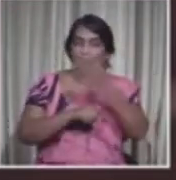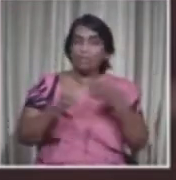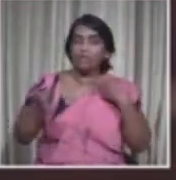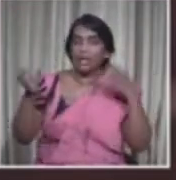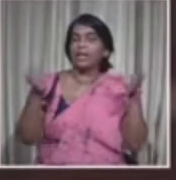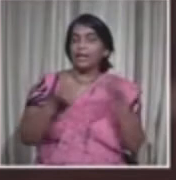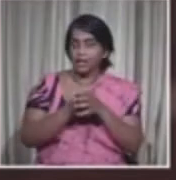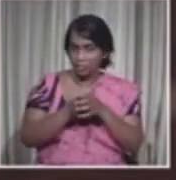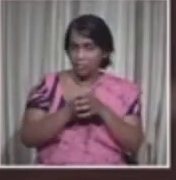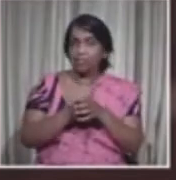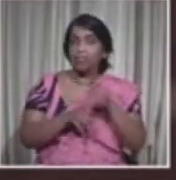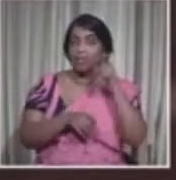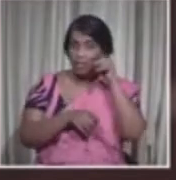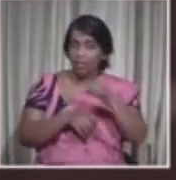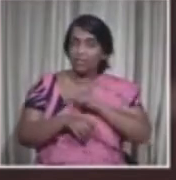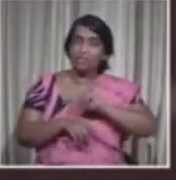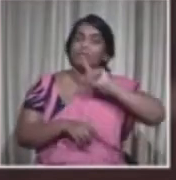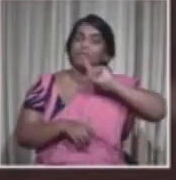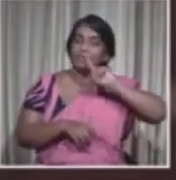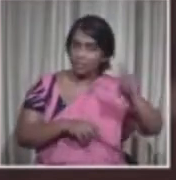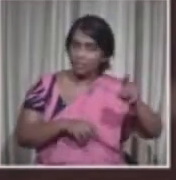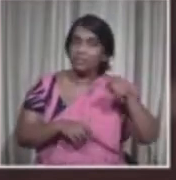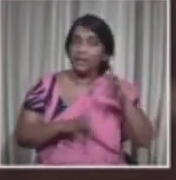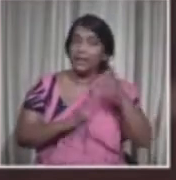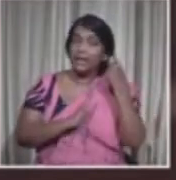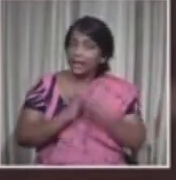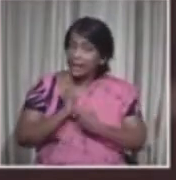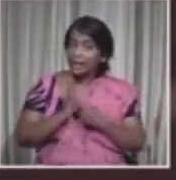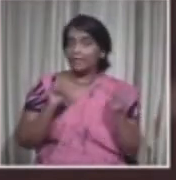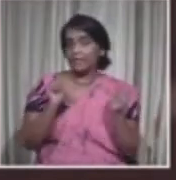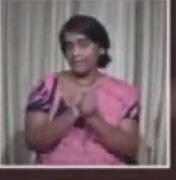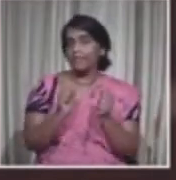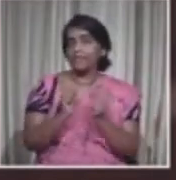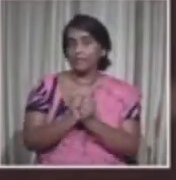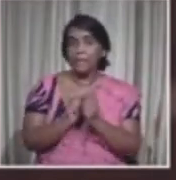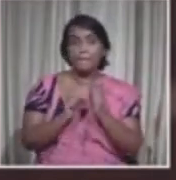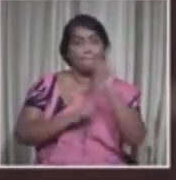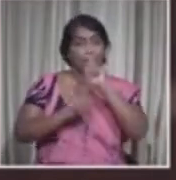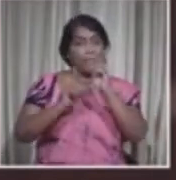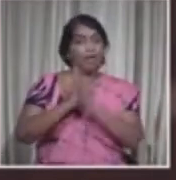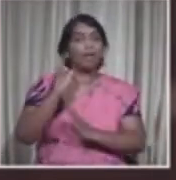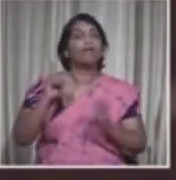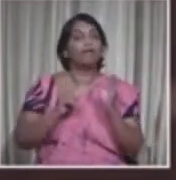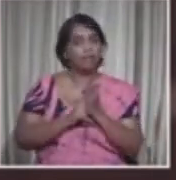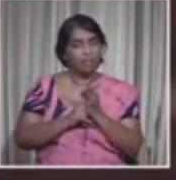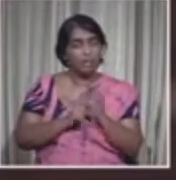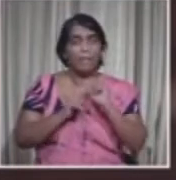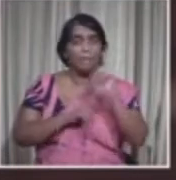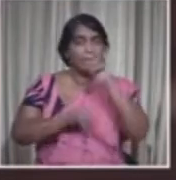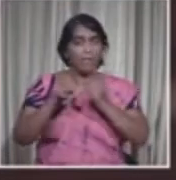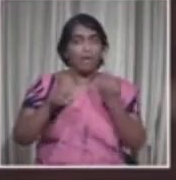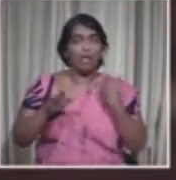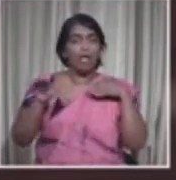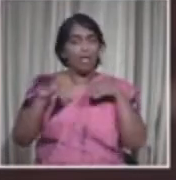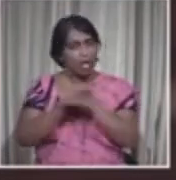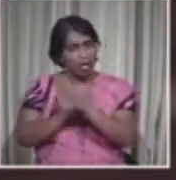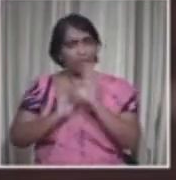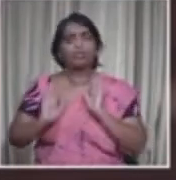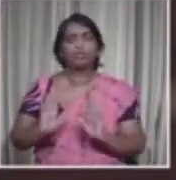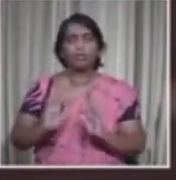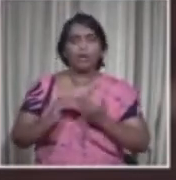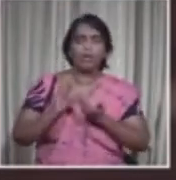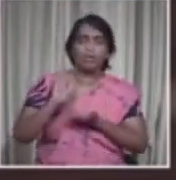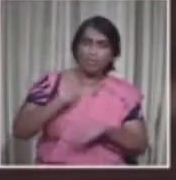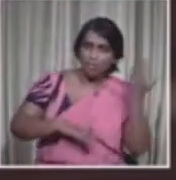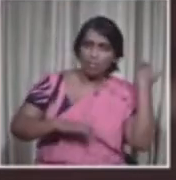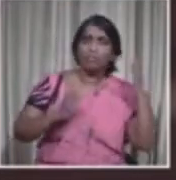වෙන්න ඔබතුමන්ගේ අපි ඉල්ලීමක් කරනවා නීතිය ක්‍රියාත්මක කරන්න පාර්ලිමේන්තු මන්ත්‍රීවරුන්ට පාර්ලිමේන්තුව ඇතුළට එන්නත් ඕනේ එළියට යන්න